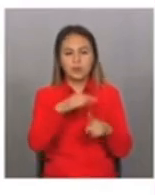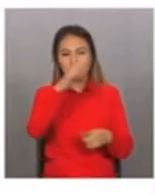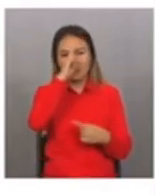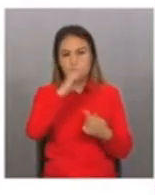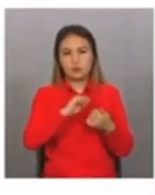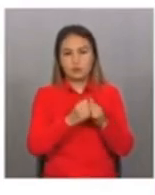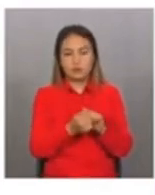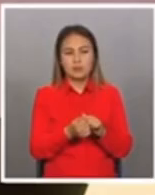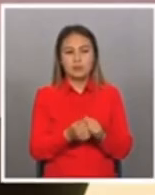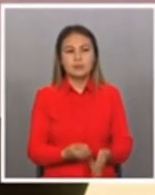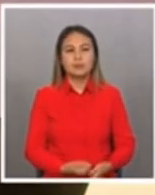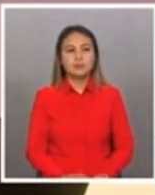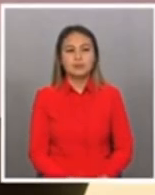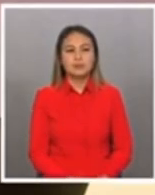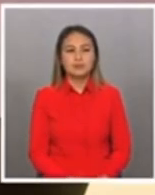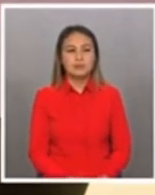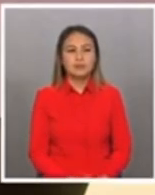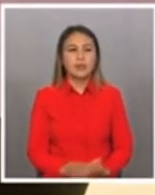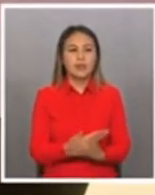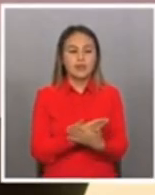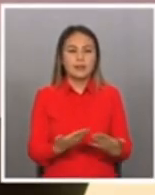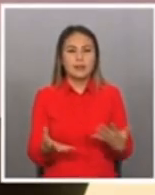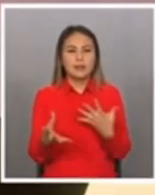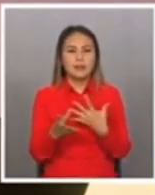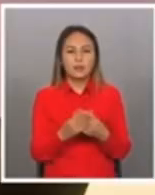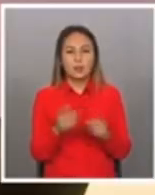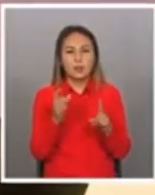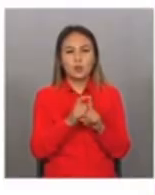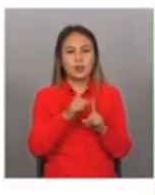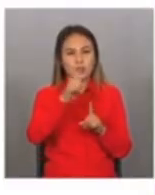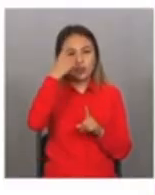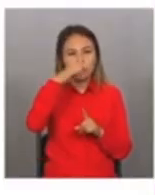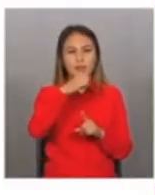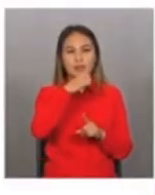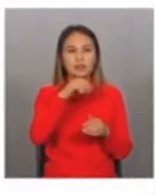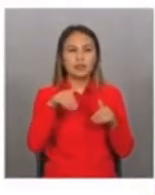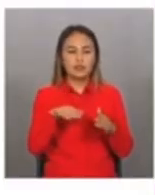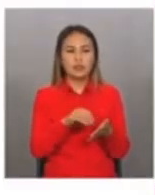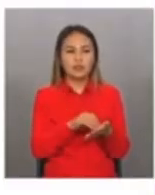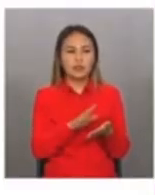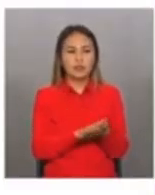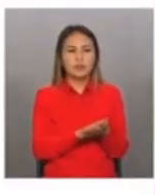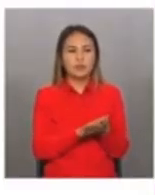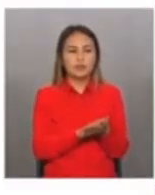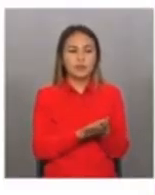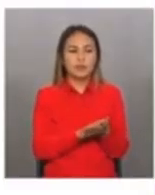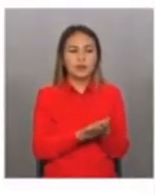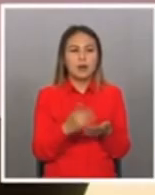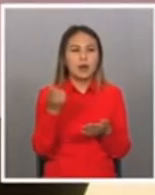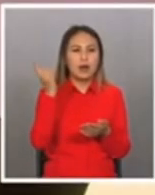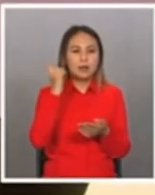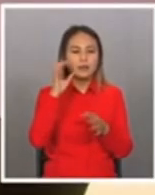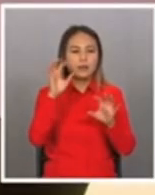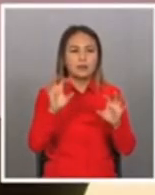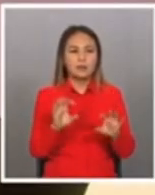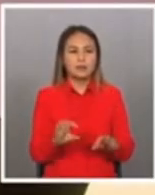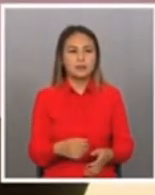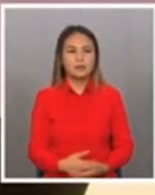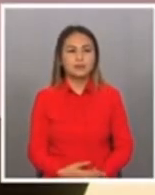сақтап алыңдар. Енді сендермен сөз жұмбақты шешейік. Ата заң.